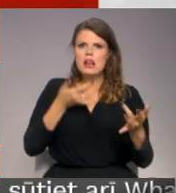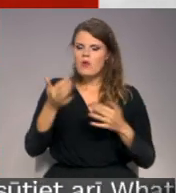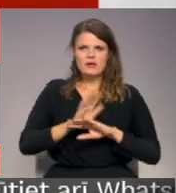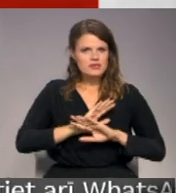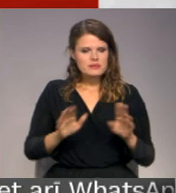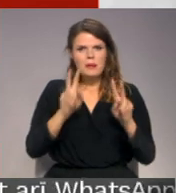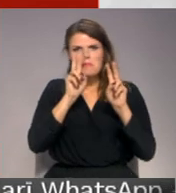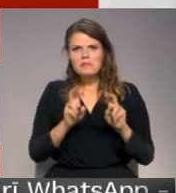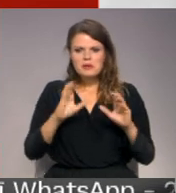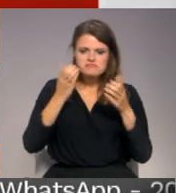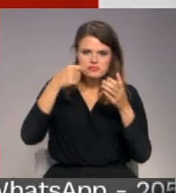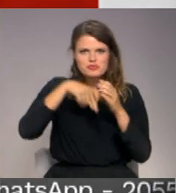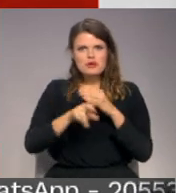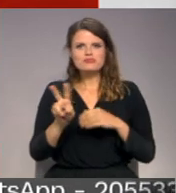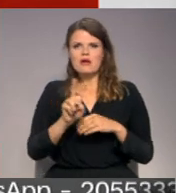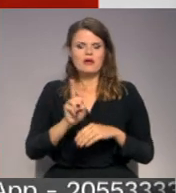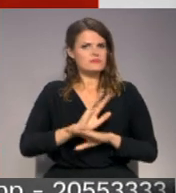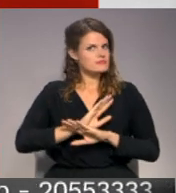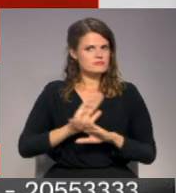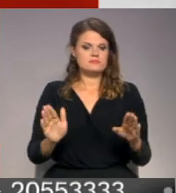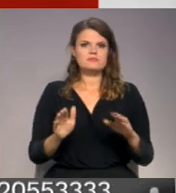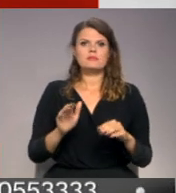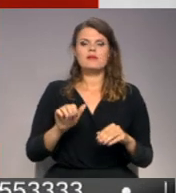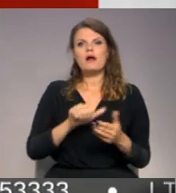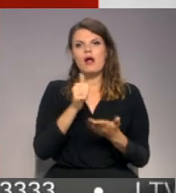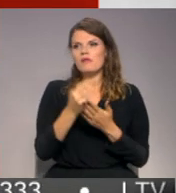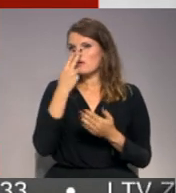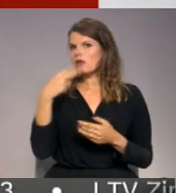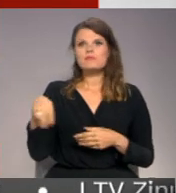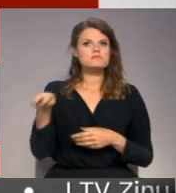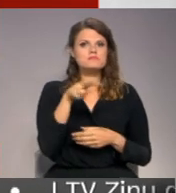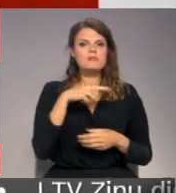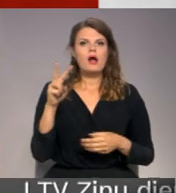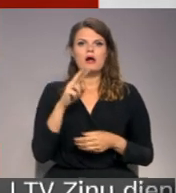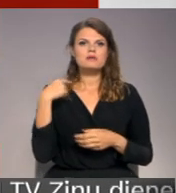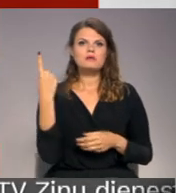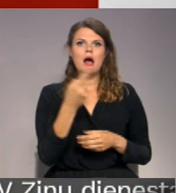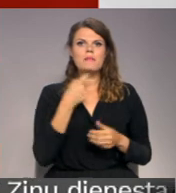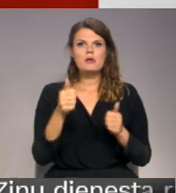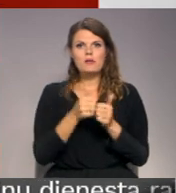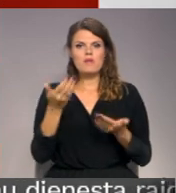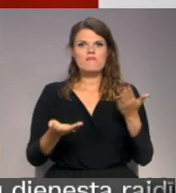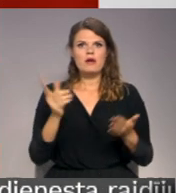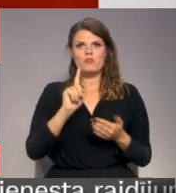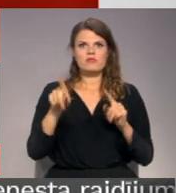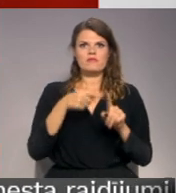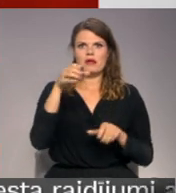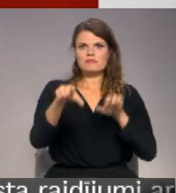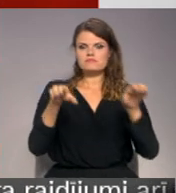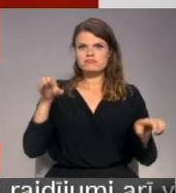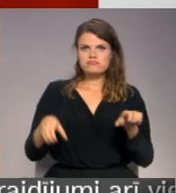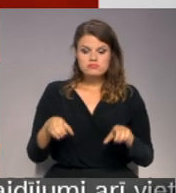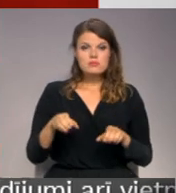vai papētīt, kas viņam iekšā. Apskatāt arī apkārtējo vidi, kas tur ir pie šie te priekšmeti. Varbūt tur ir vairāki